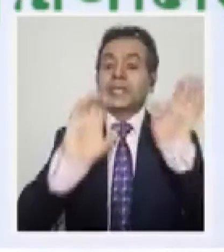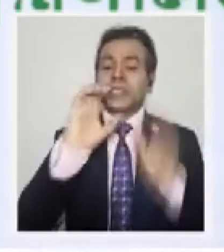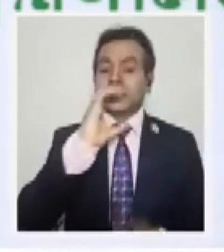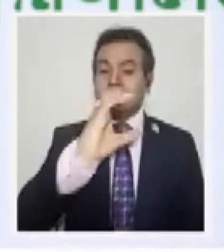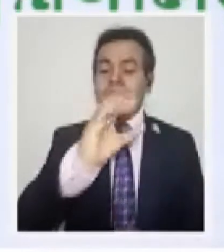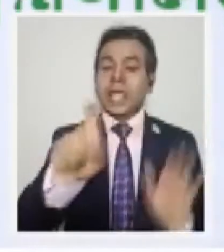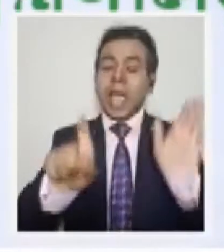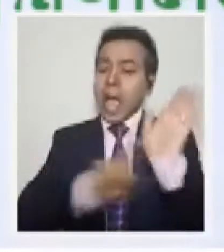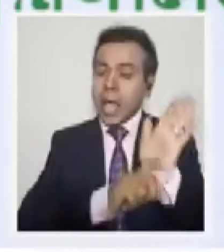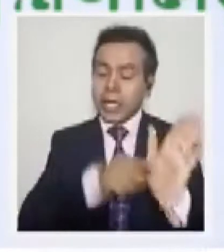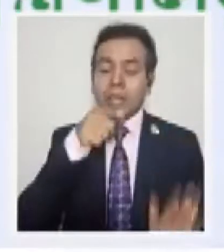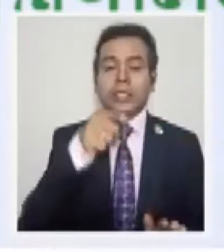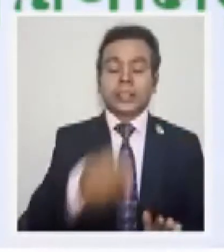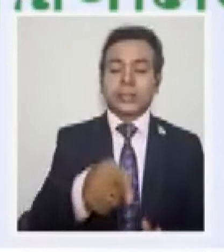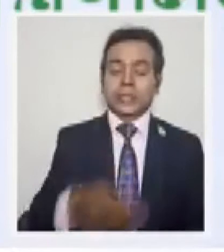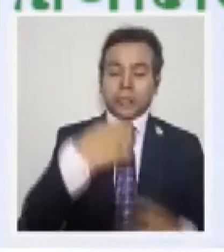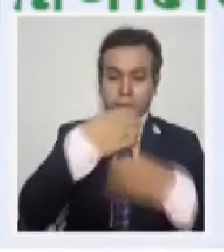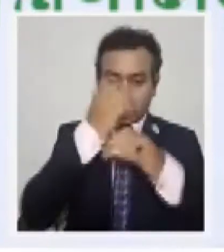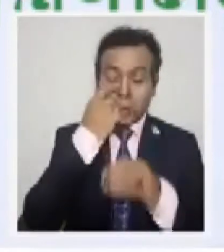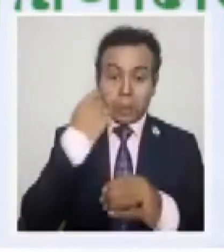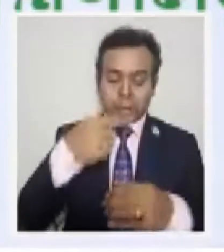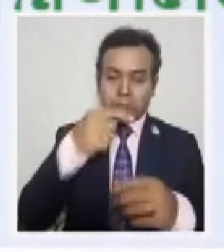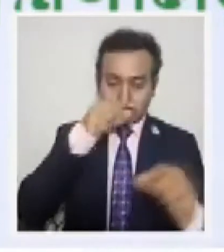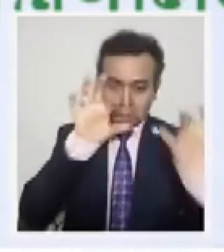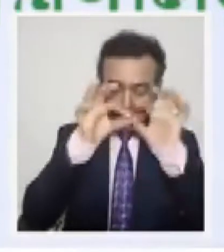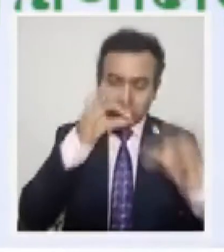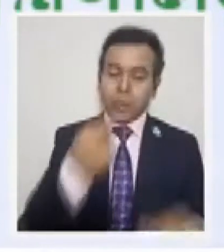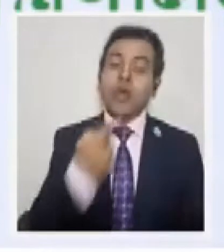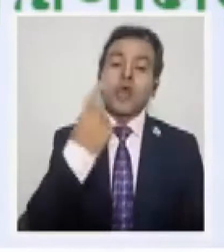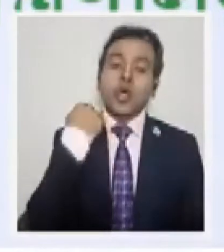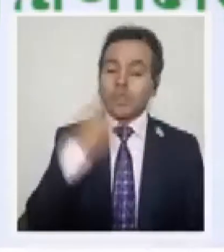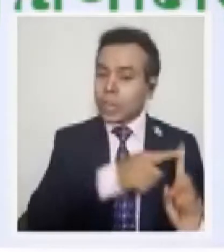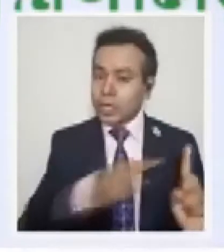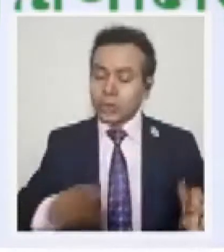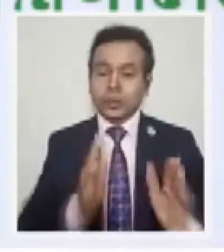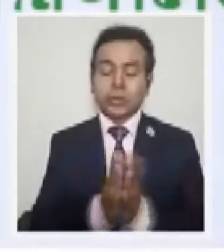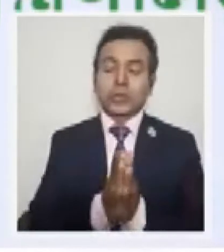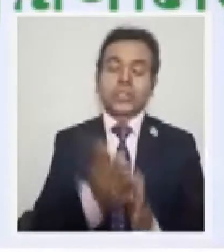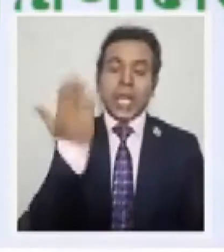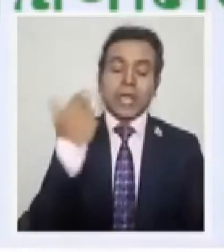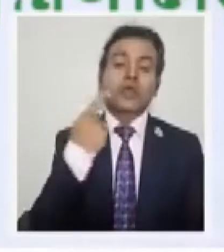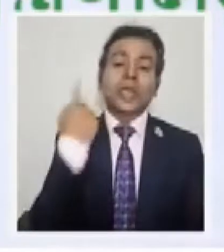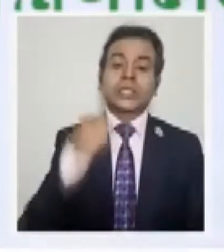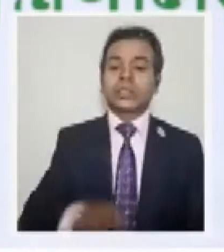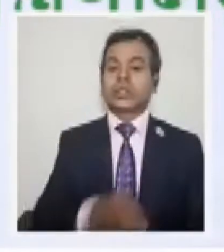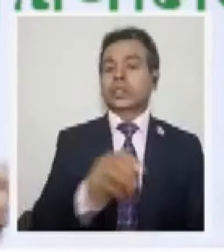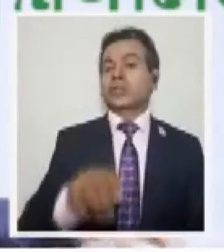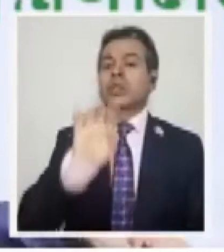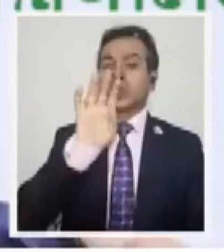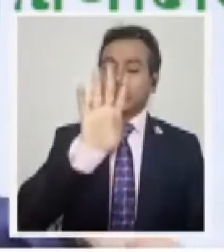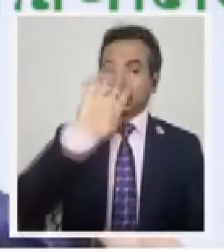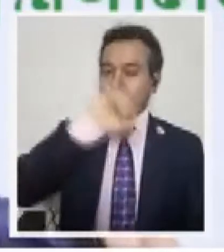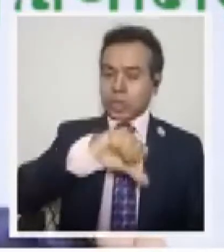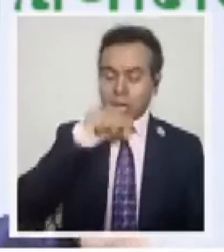আজকে আমরা 50টি আরটিপিসিআর পরীক্ষাগারের তথ্য আপনাদের সামনে তুলে ধরব।